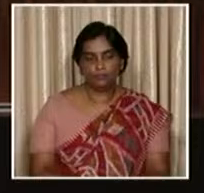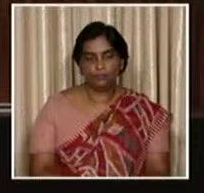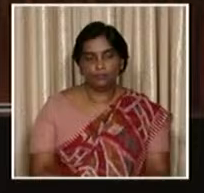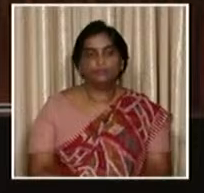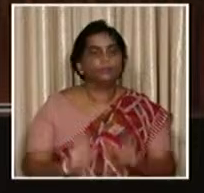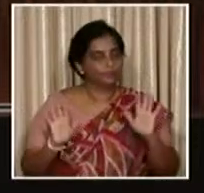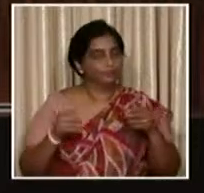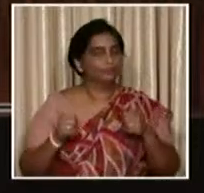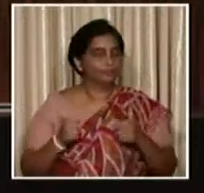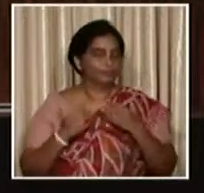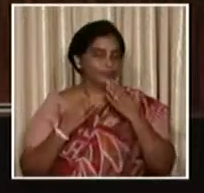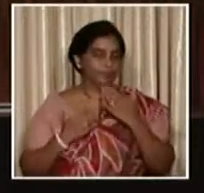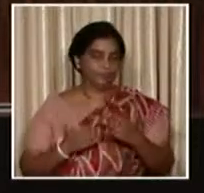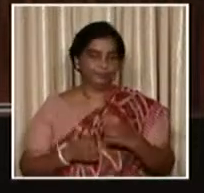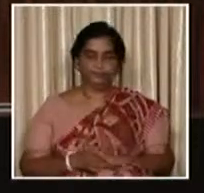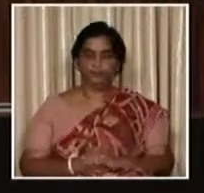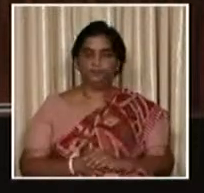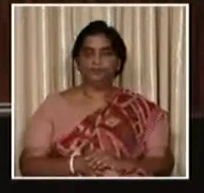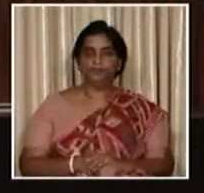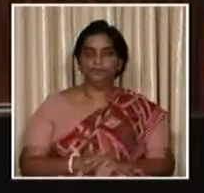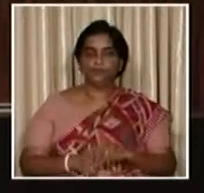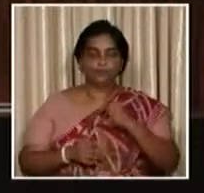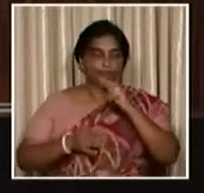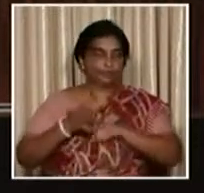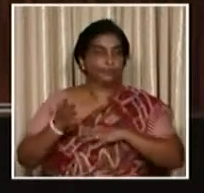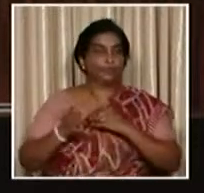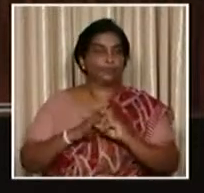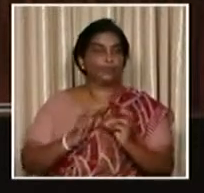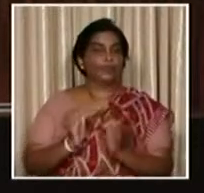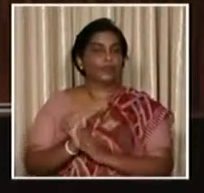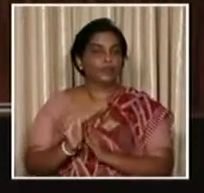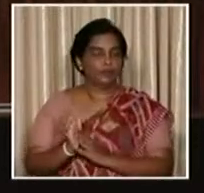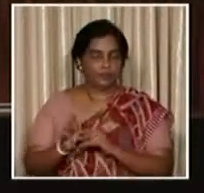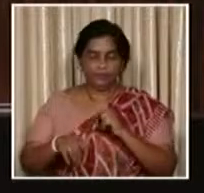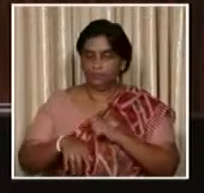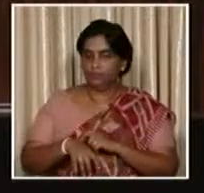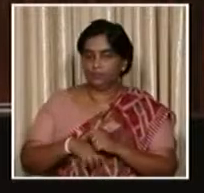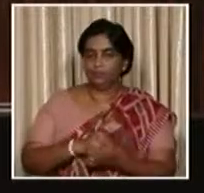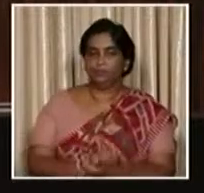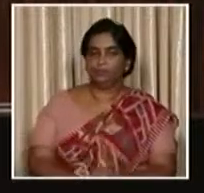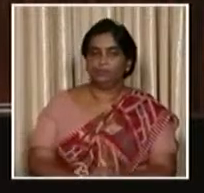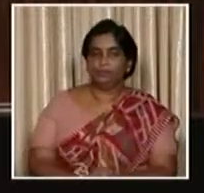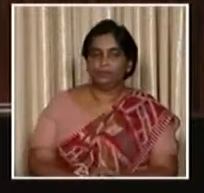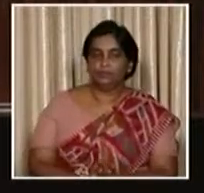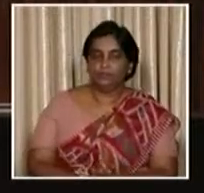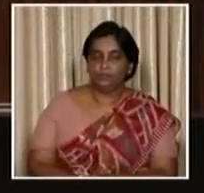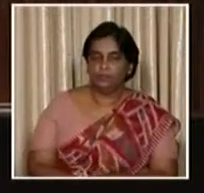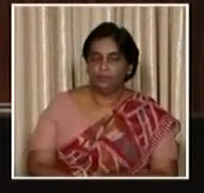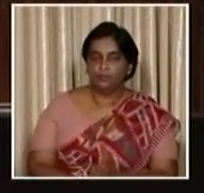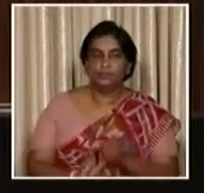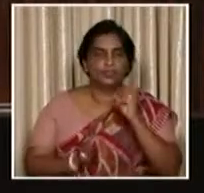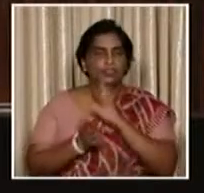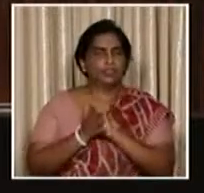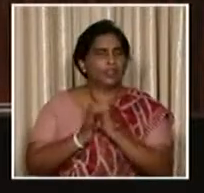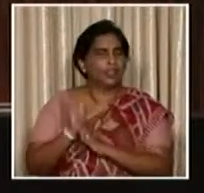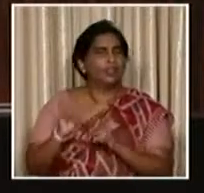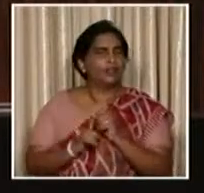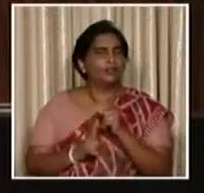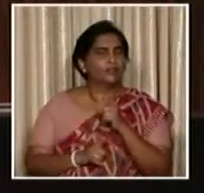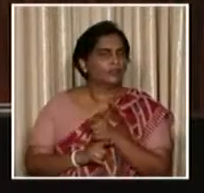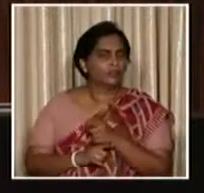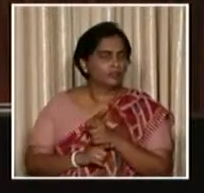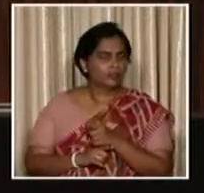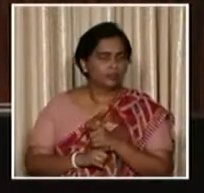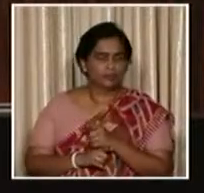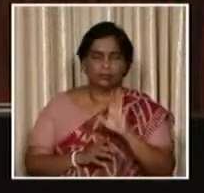හරි. බොහොම ස්තුතියි. බොහොම ස්තුතියි. විසර්ජන පලාච්චියට උපත කාර්යක සභාව අවස්ථාව. මොකද ජමින් දෙවි සිරිමන්තුමාගේ මේ